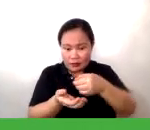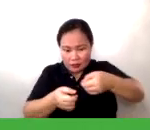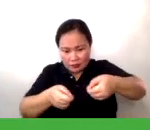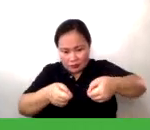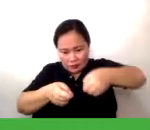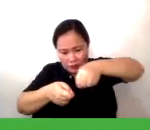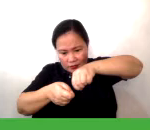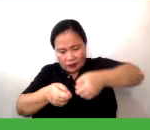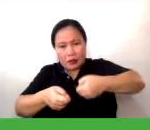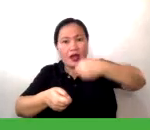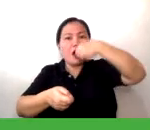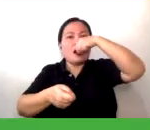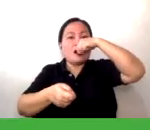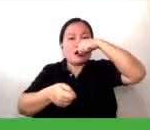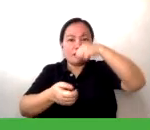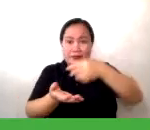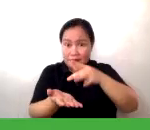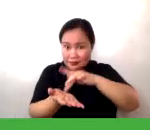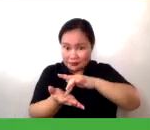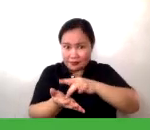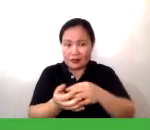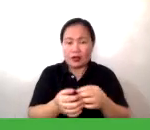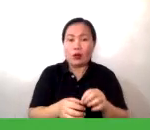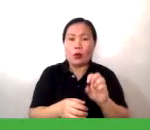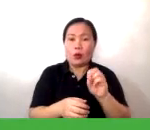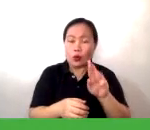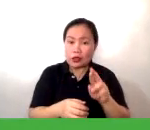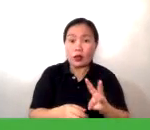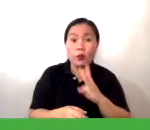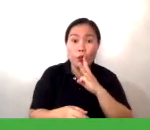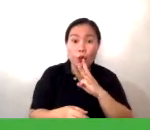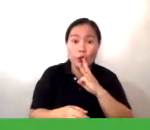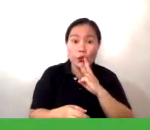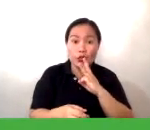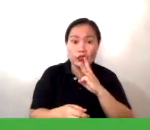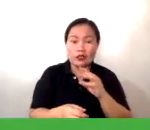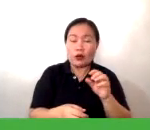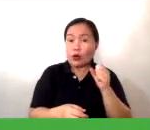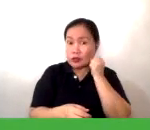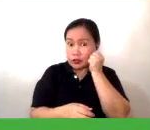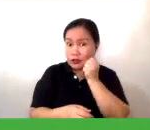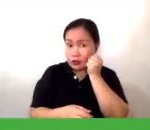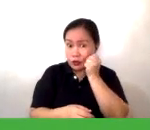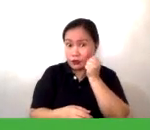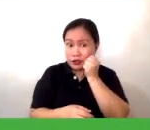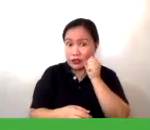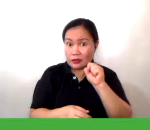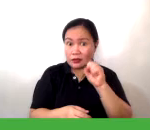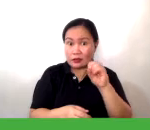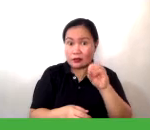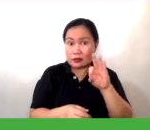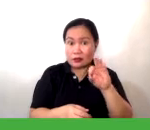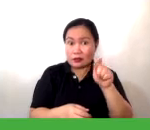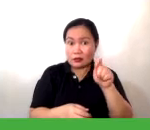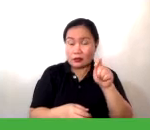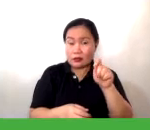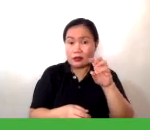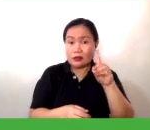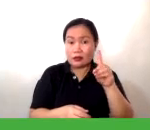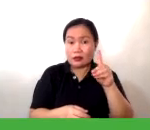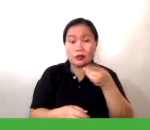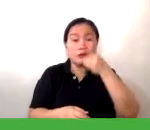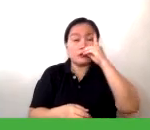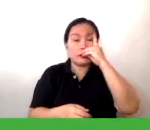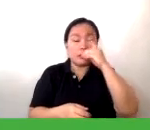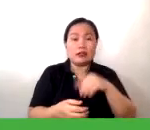ha, syrup, okay? So, doon po yun. Halimbawa, yung tubig, ml yan. Yung mga soft drinks, liter, yan po ang